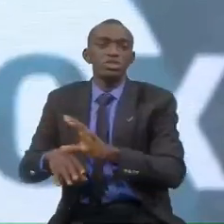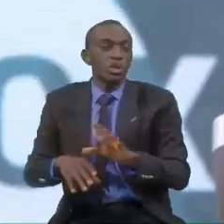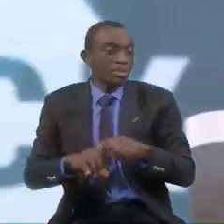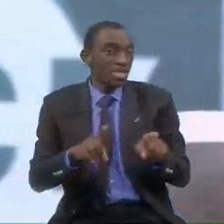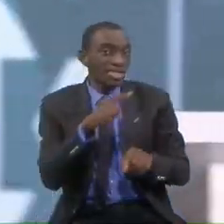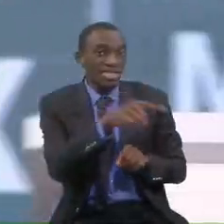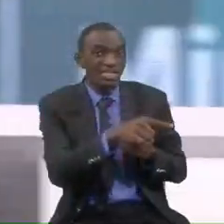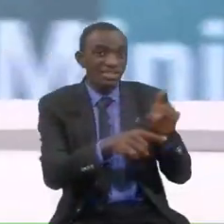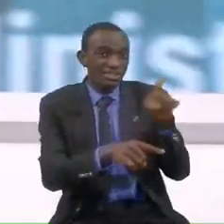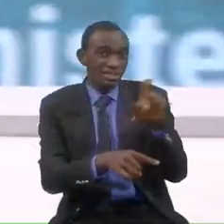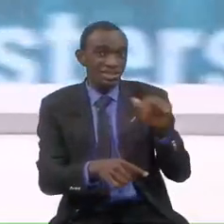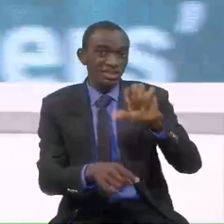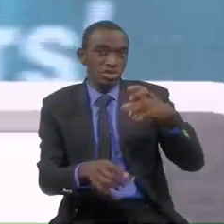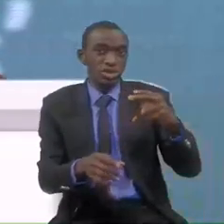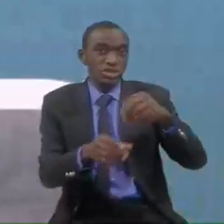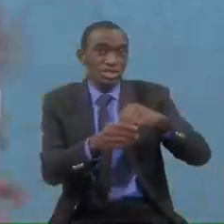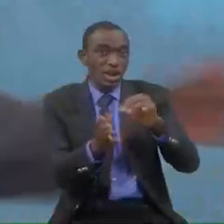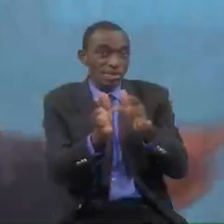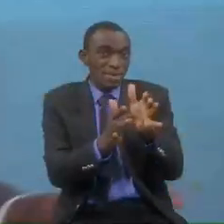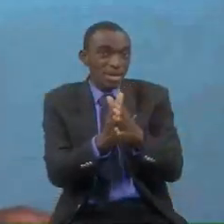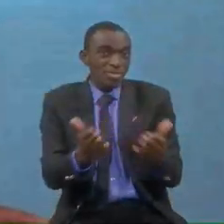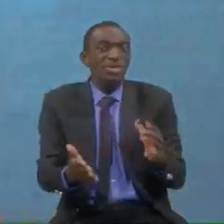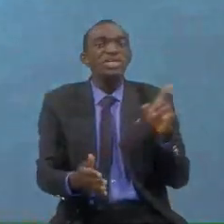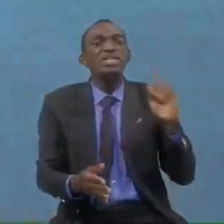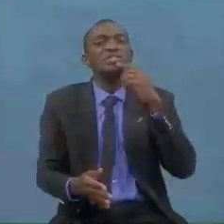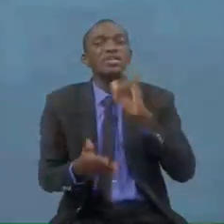pauvres dans l'église. Et si